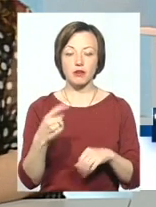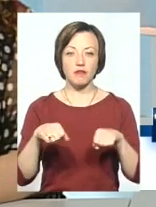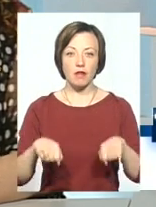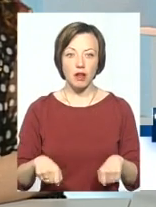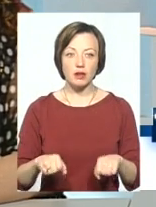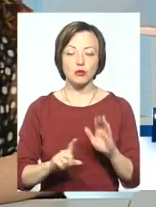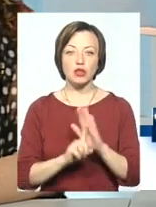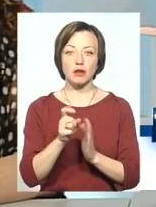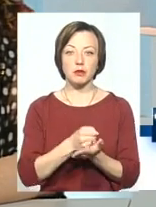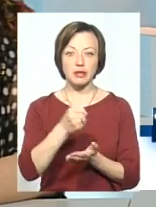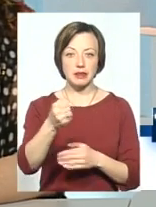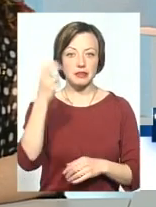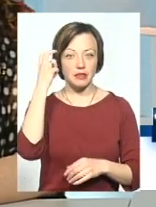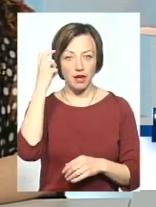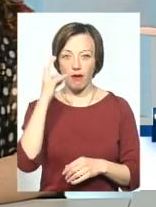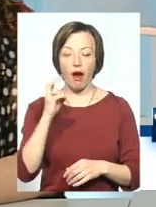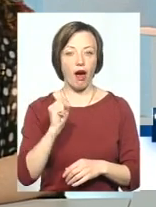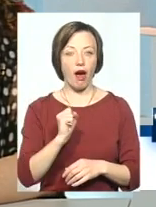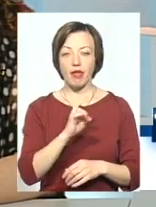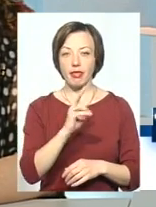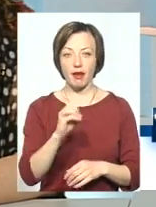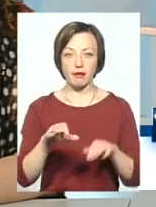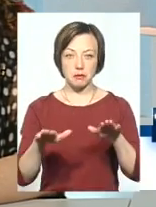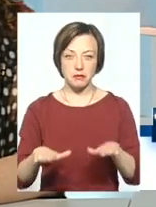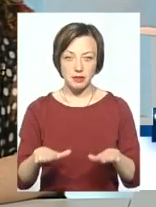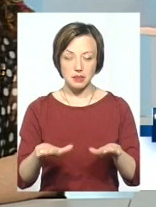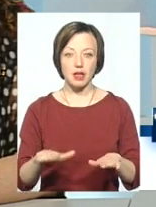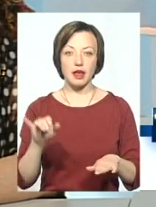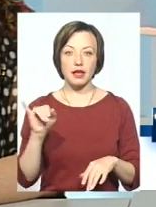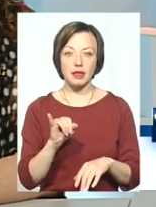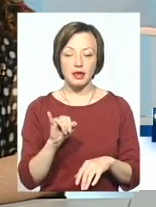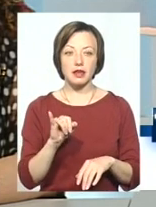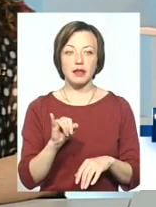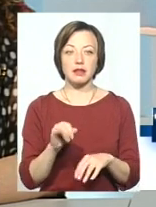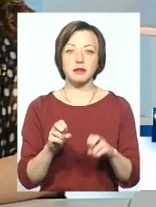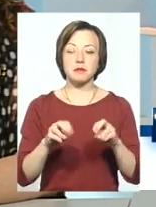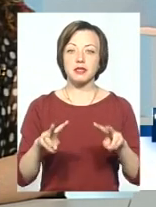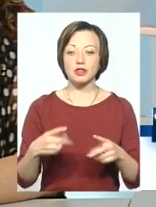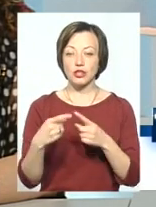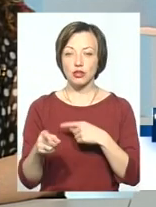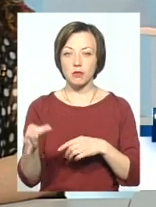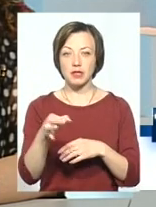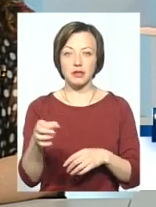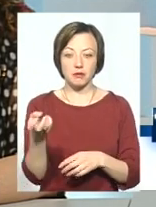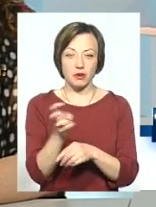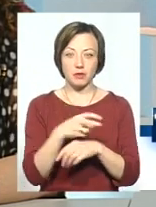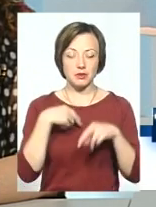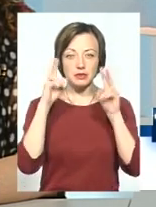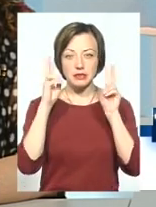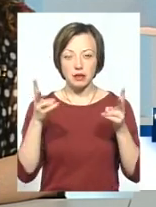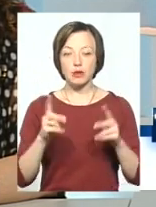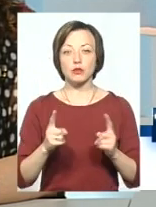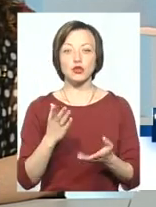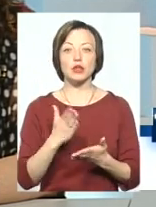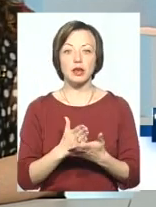іде призначення з Києва, а не на місцях. І наскільки ти приходять фахівці з других областей, ми також не знаємо, тому що